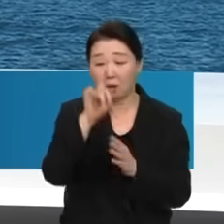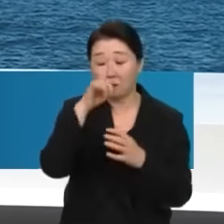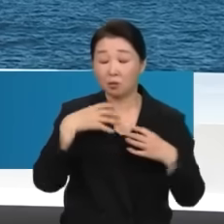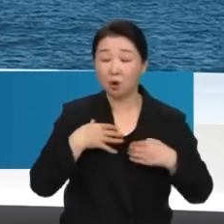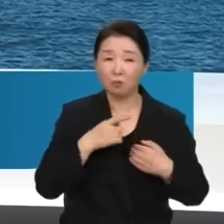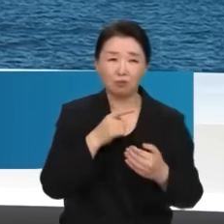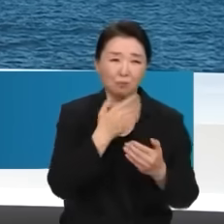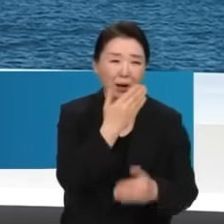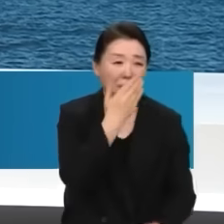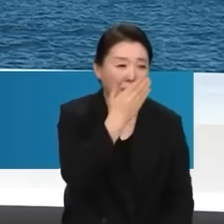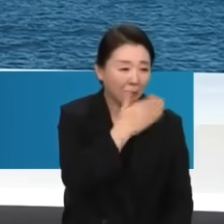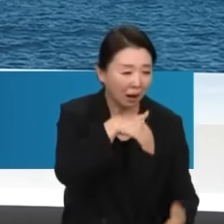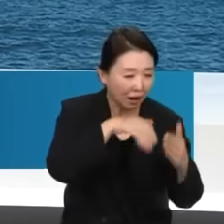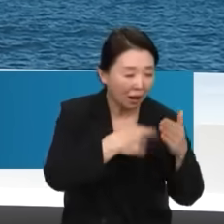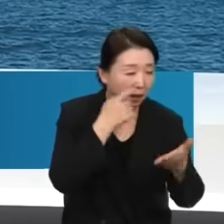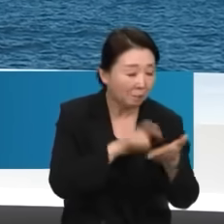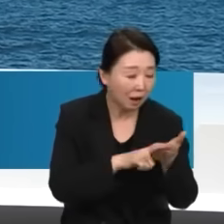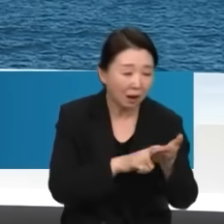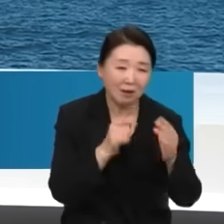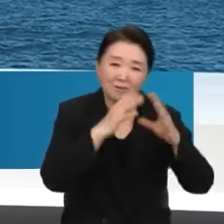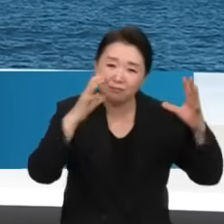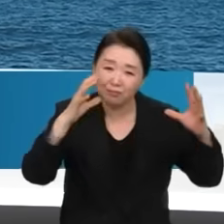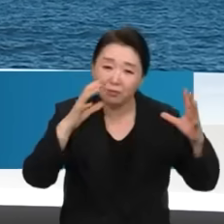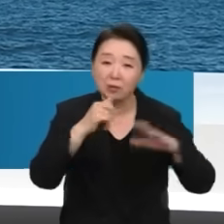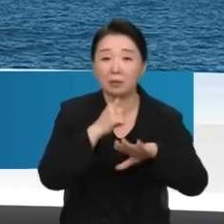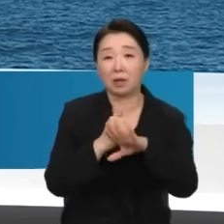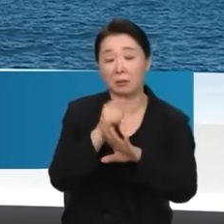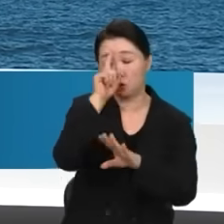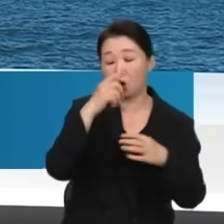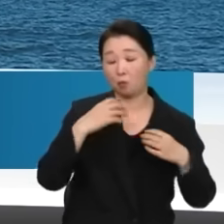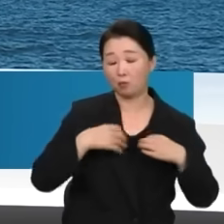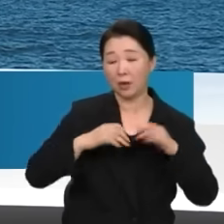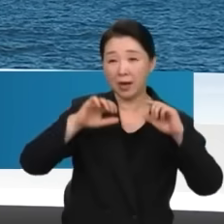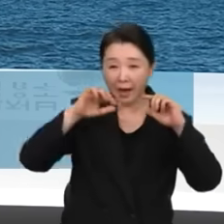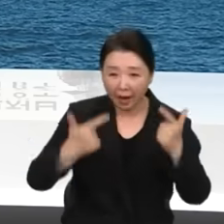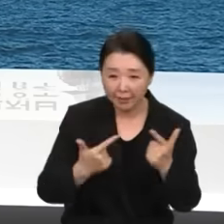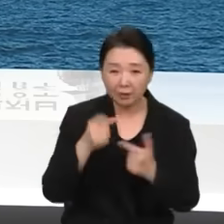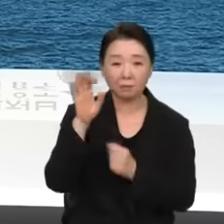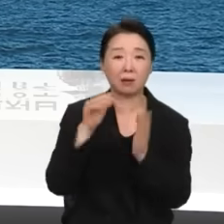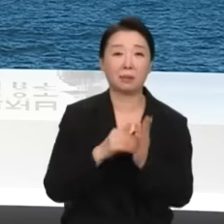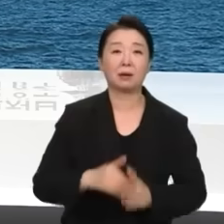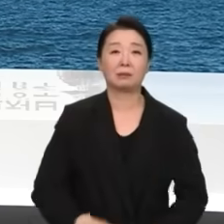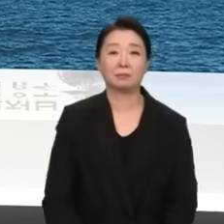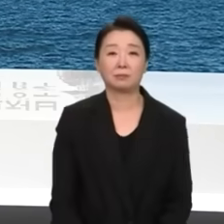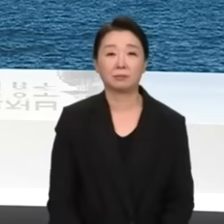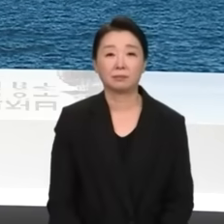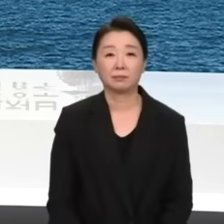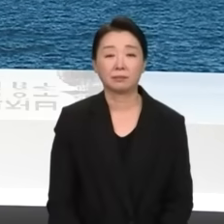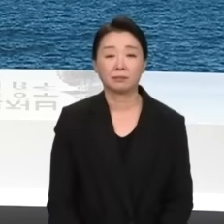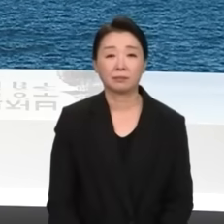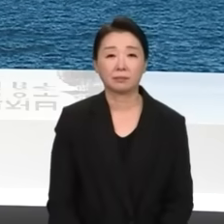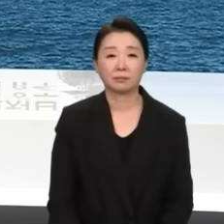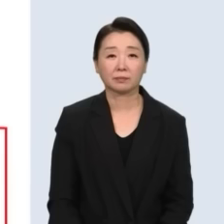부풀린 거 아니냐 의혹이 커지자 정부는 사실이 아니라며 즉각 반박에 나섰습니다 정하람